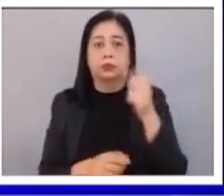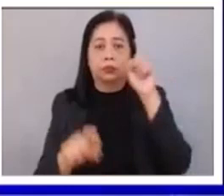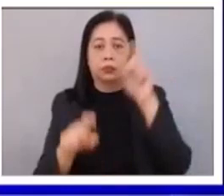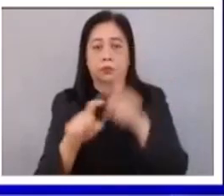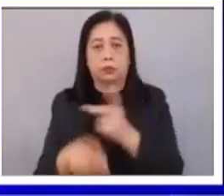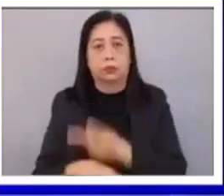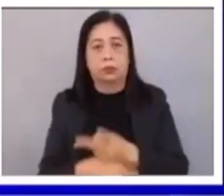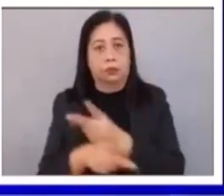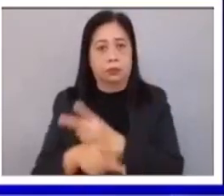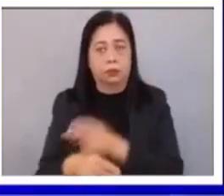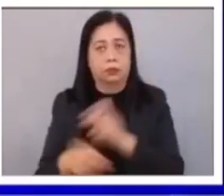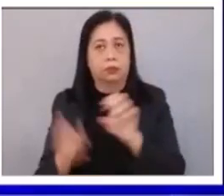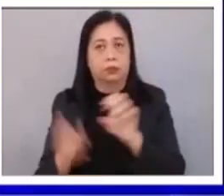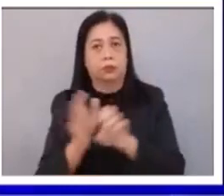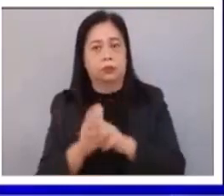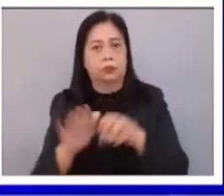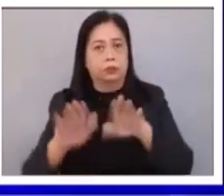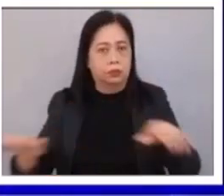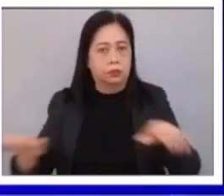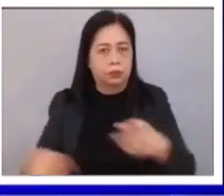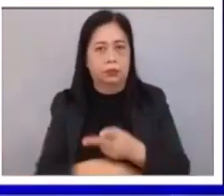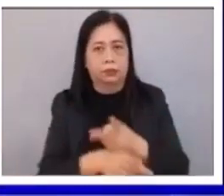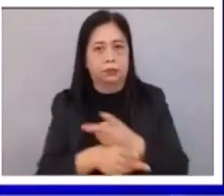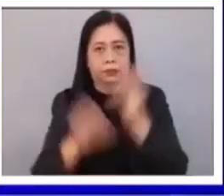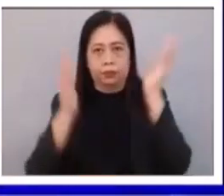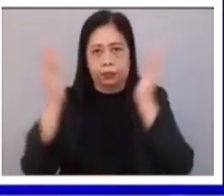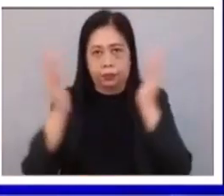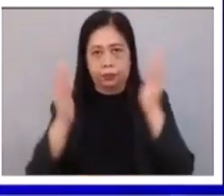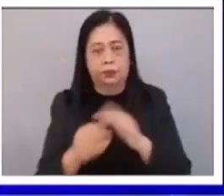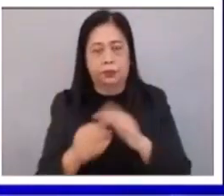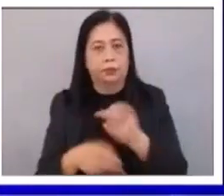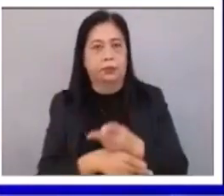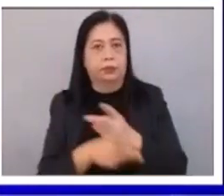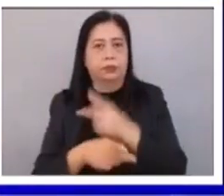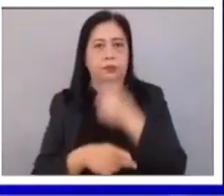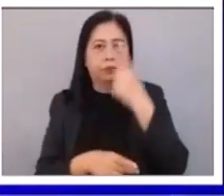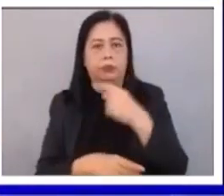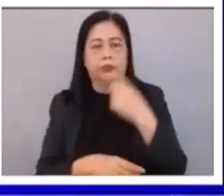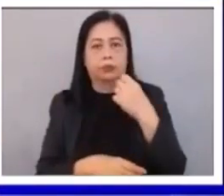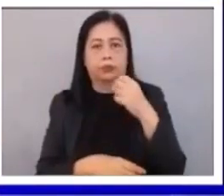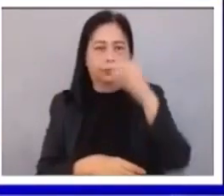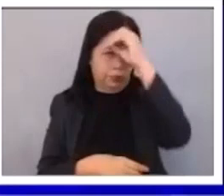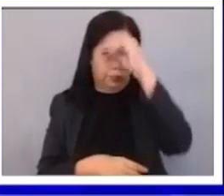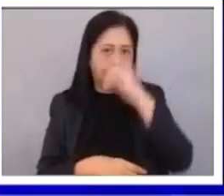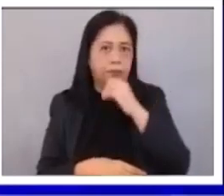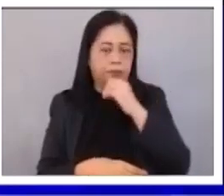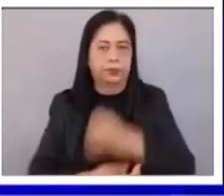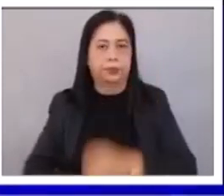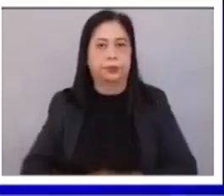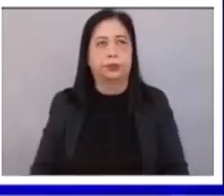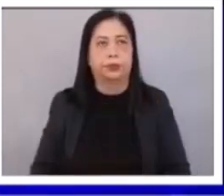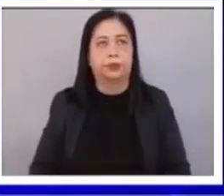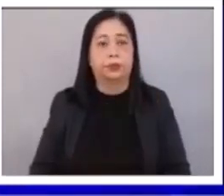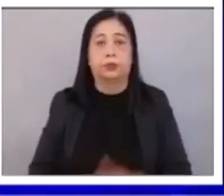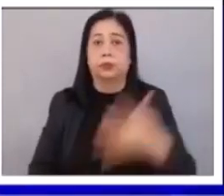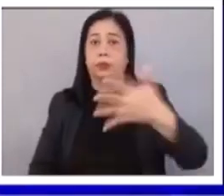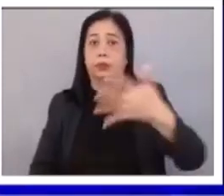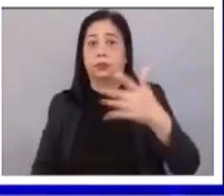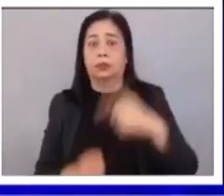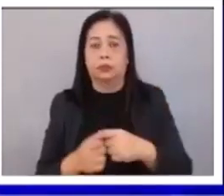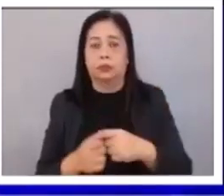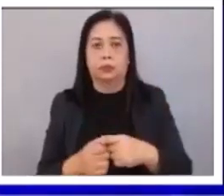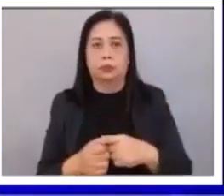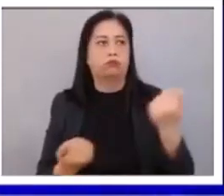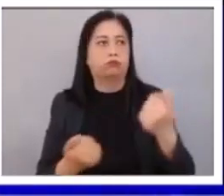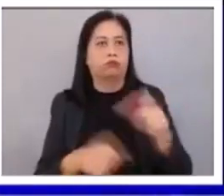activities gaya ng child care services, and caring for orphans. Panglima, ang real estate activities